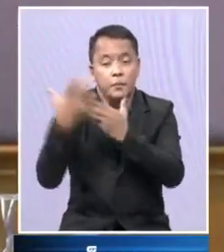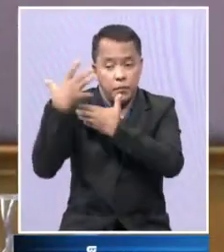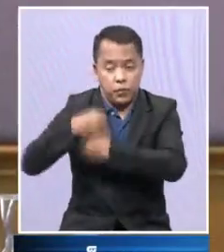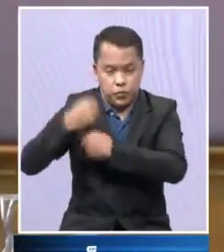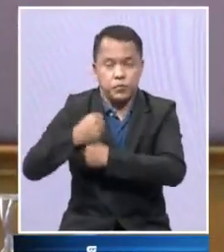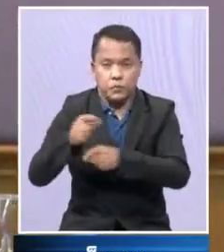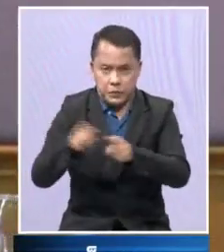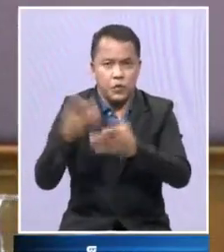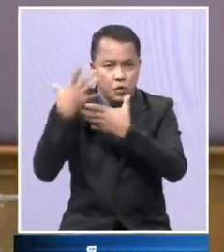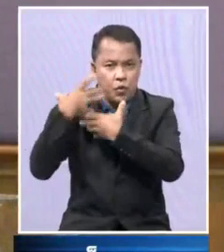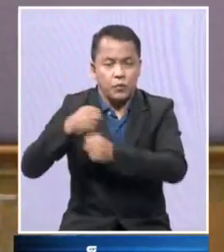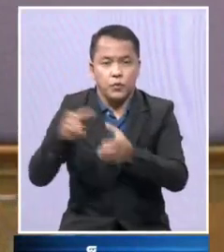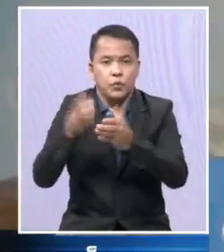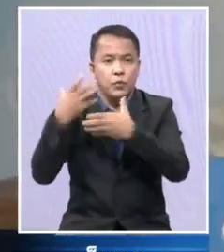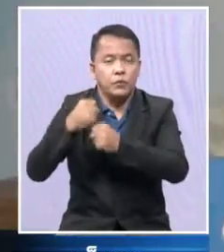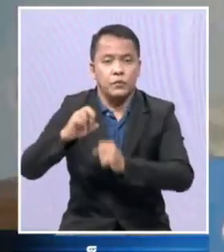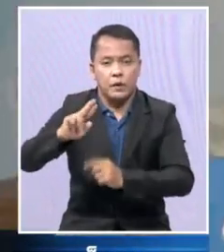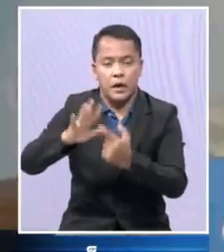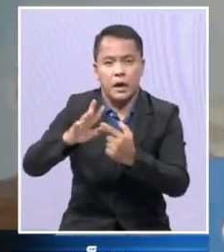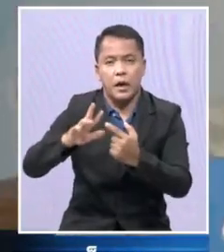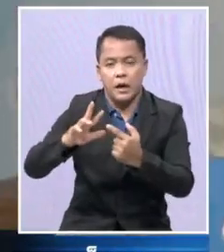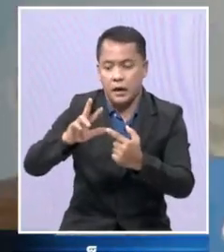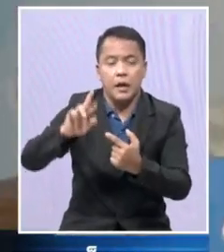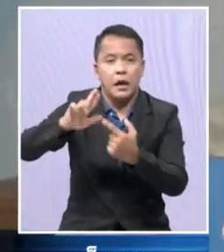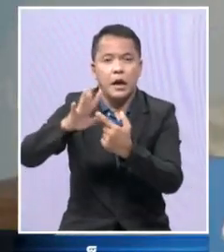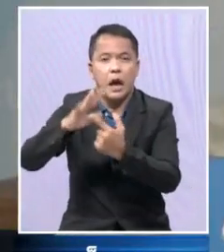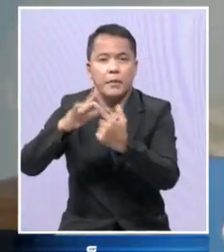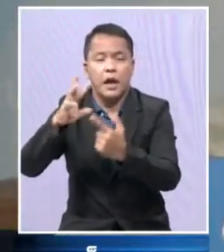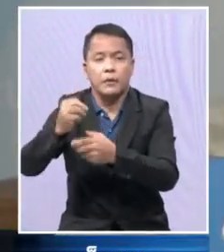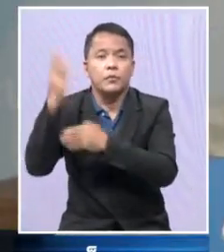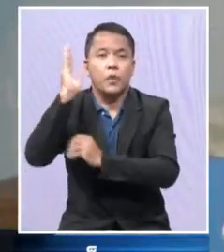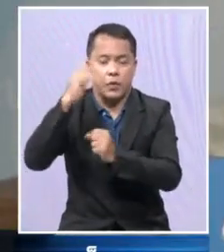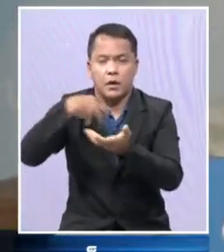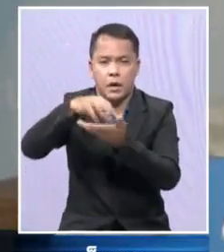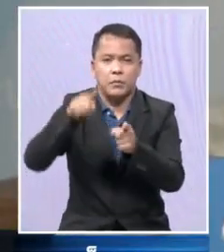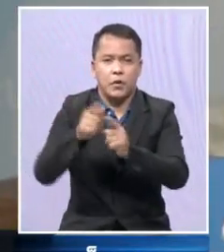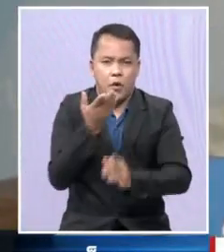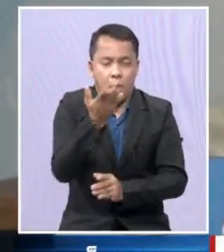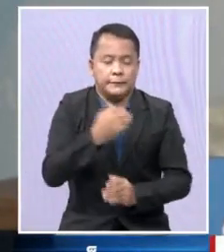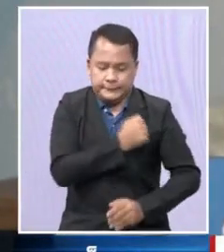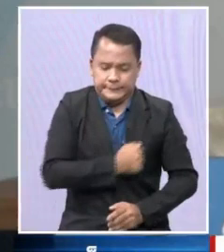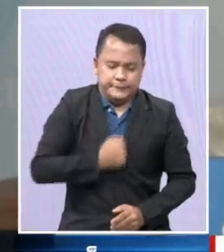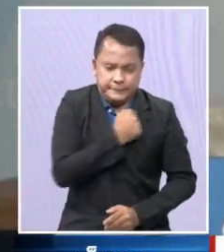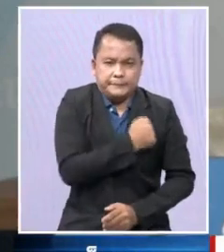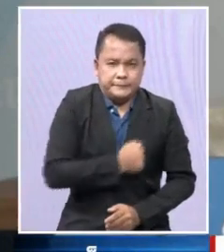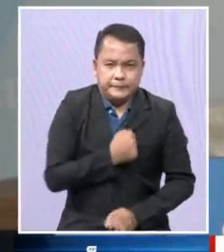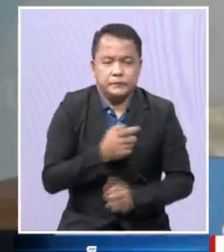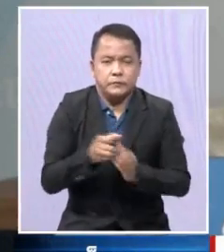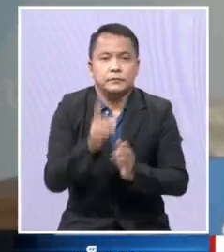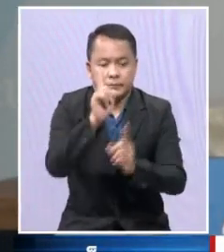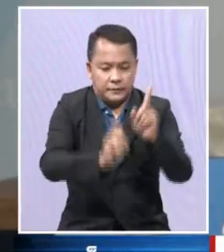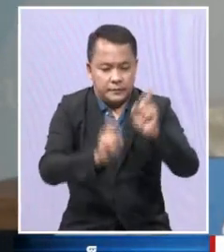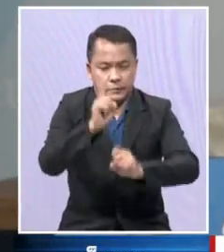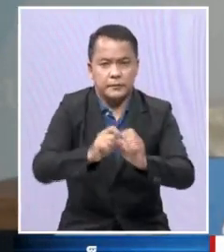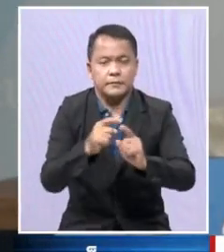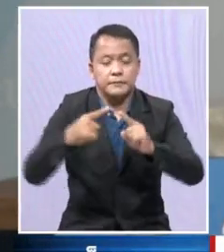องก็เคลื่อนไหวเช่นเดียวกันนะครับล่าสุดคุณราเมศรัตนชเวงโฆษกพรรคประชาธิปัตย์ก็พูดถึงเหตุการณ์บอกว่าขอแสดงความเสียใจอย่างสุดซึ้งต่อผู้เสียชีวิตและ